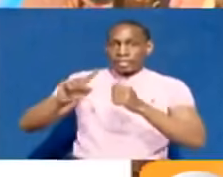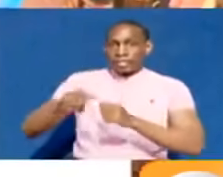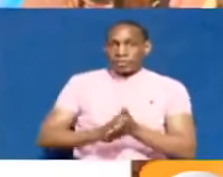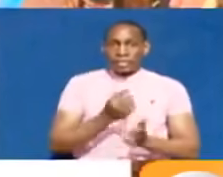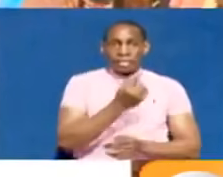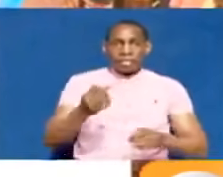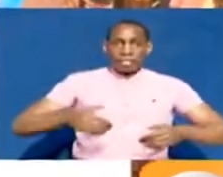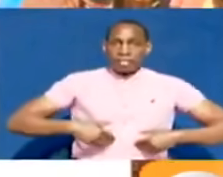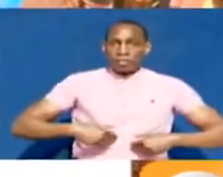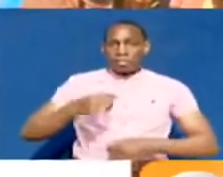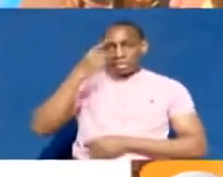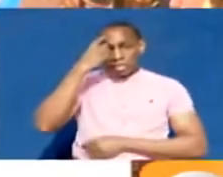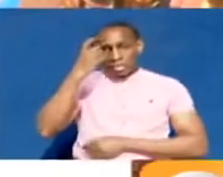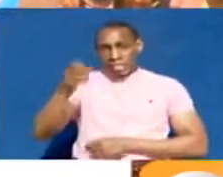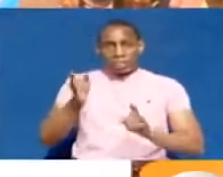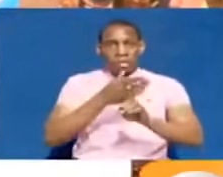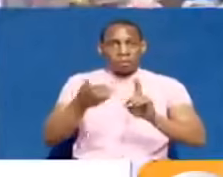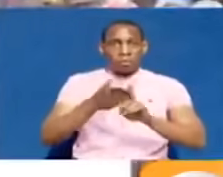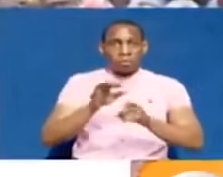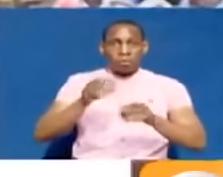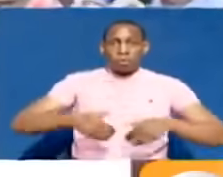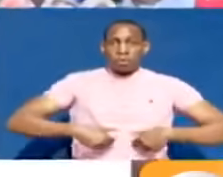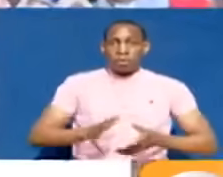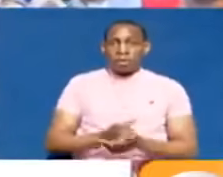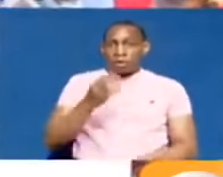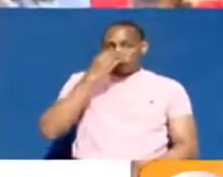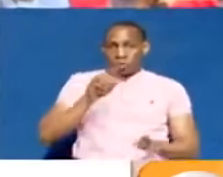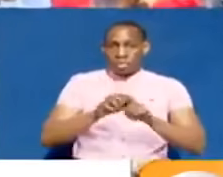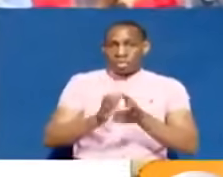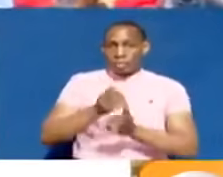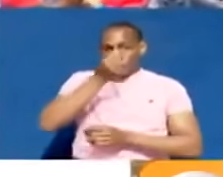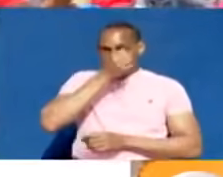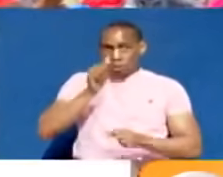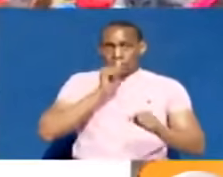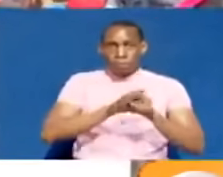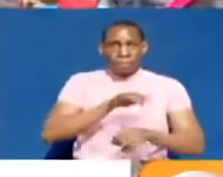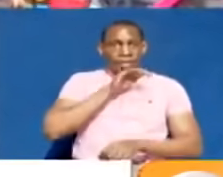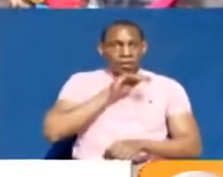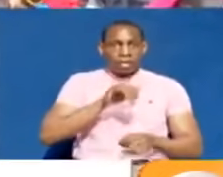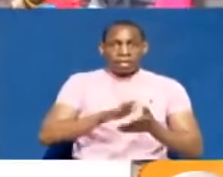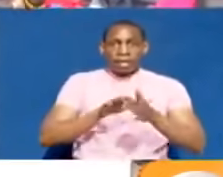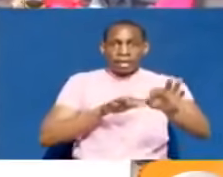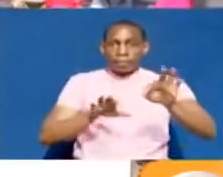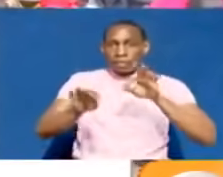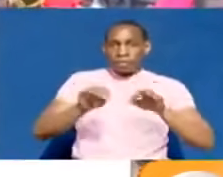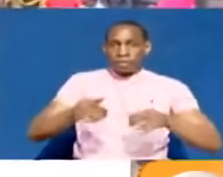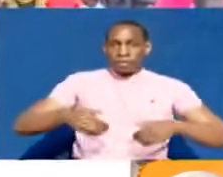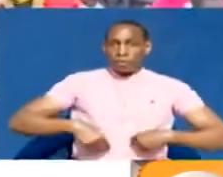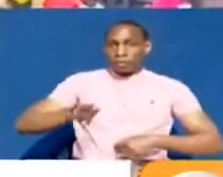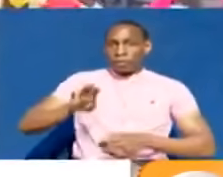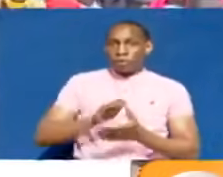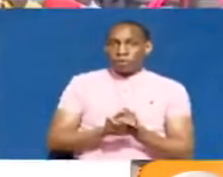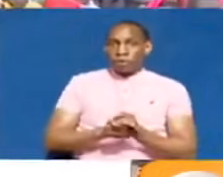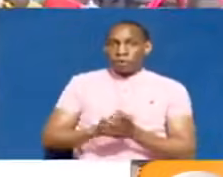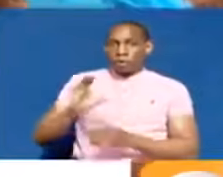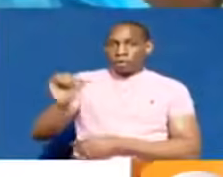6,000 kwa kila kijana ni ndoto ya mchana kuwahadaa vijana. Ruto pia amepuuzilia mbali ahadi ya Odinga ya kuwateua angalau vijana 4 katika